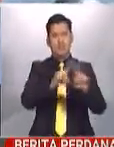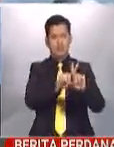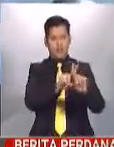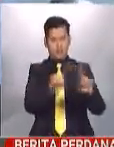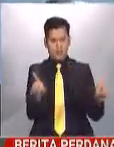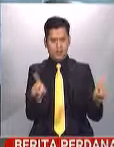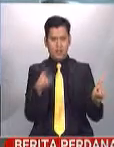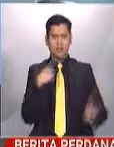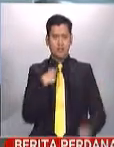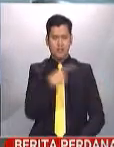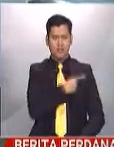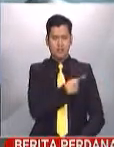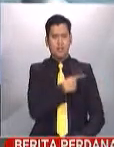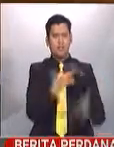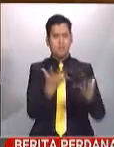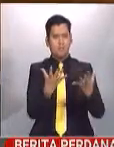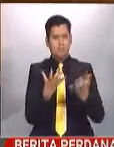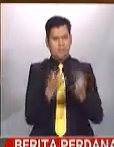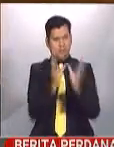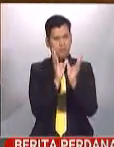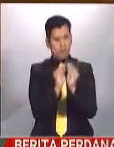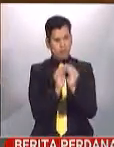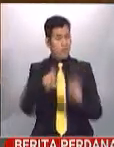nak bagi mesyuarat lain.